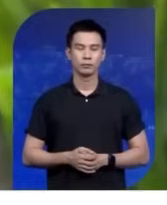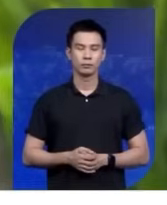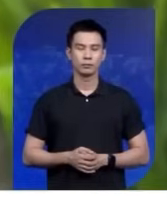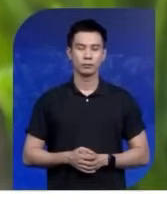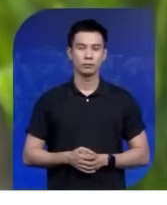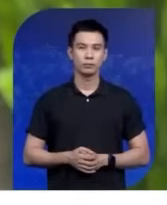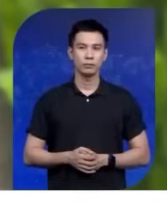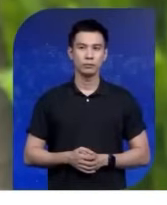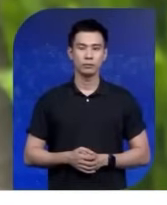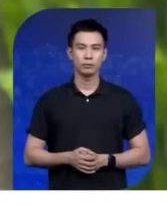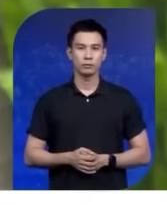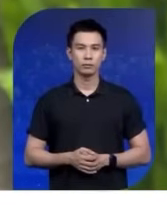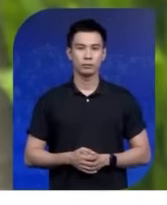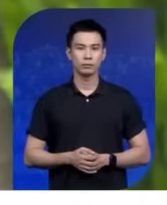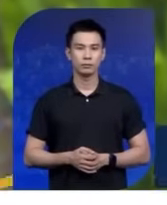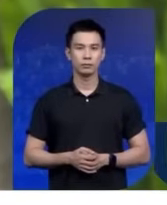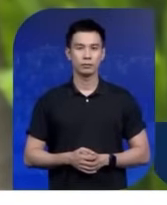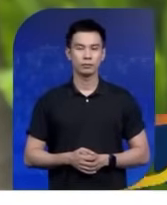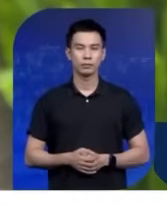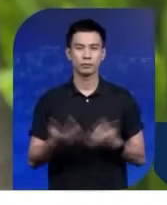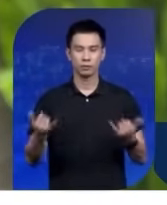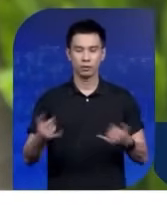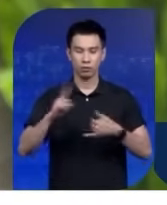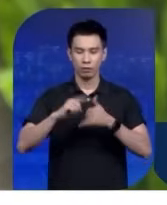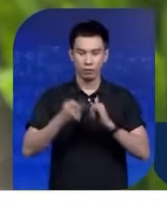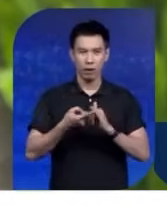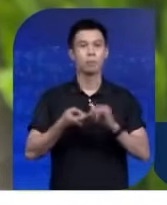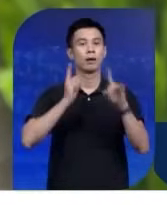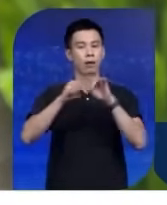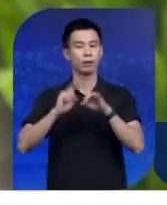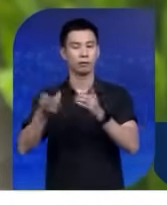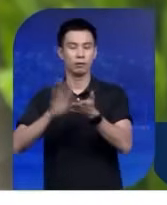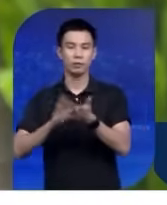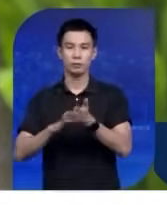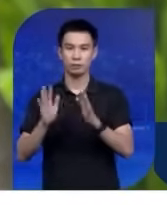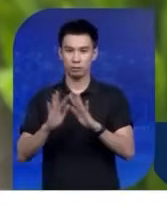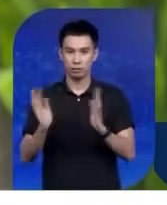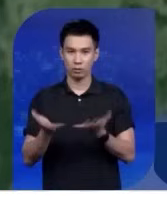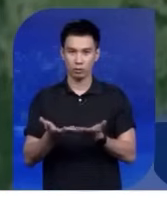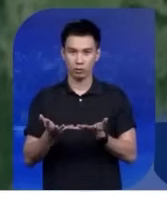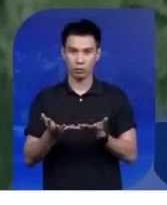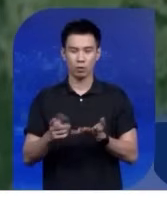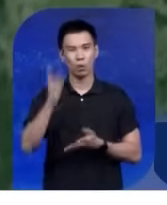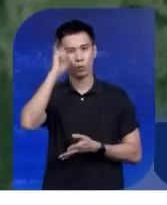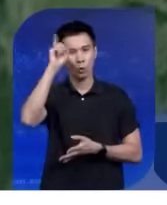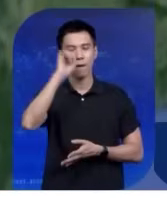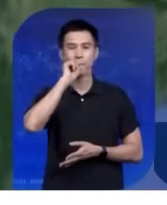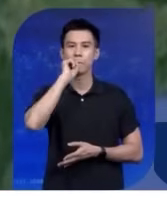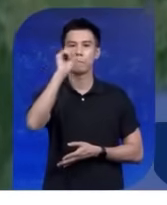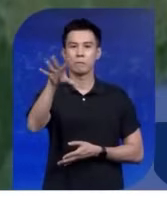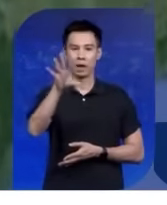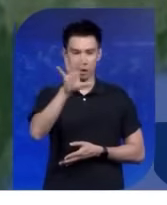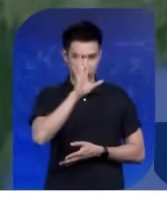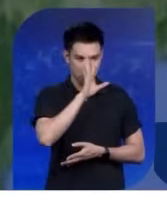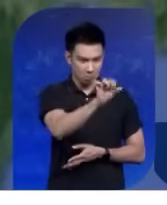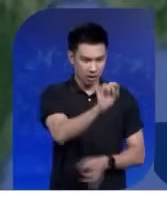Chúng tôi thì cũng đã tăng cường nhiều cái giải pháp trong đó thì đặc biệt là cái công tác dự báo cảnh báo phát hiện sớm cháy rừng